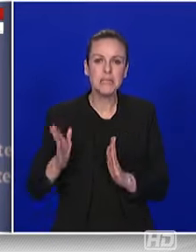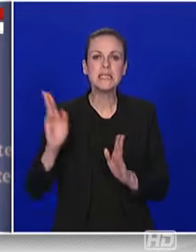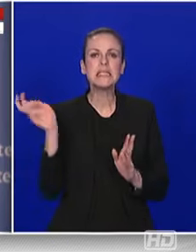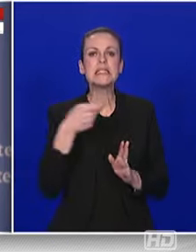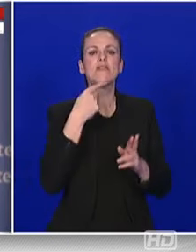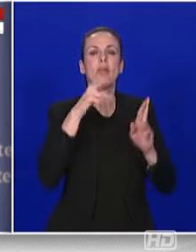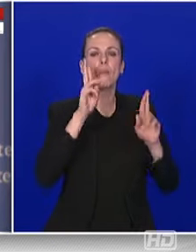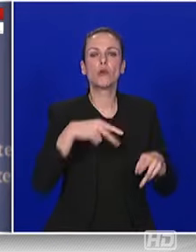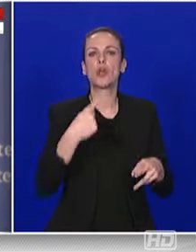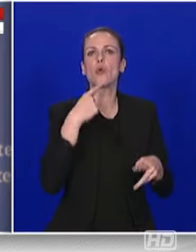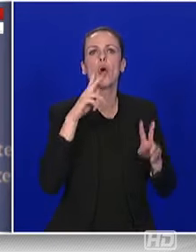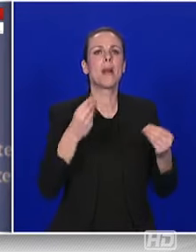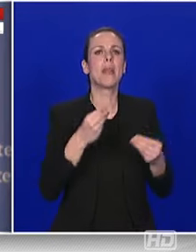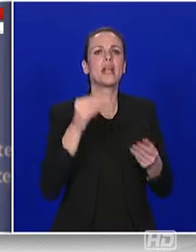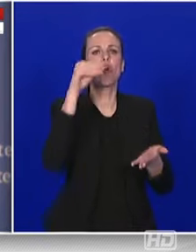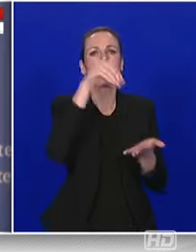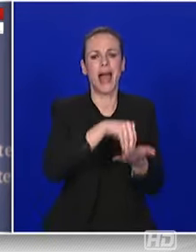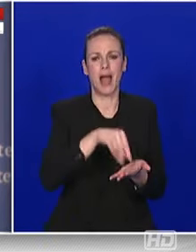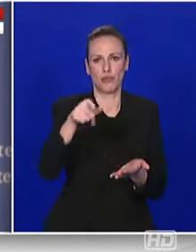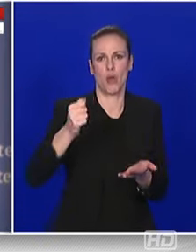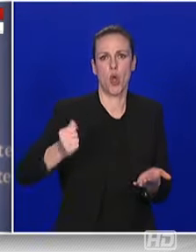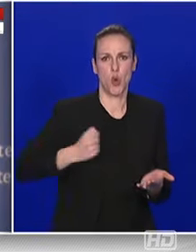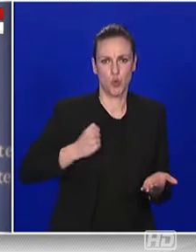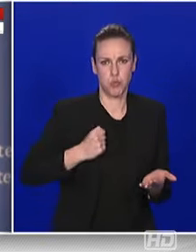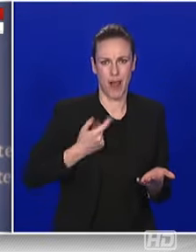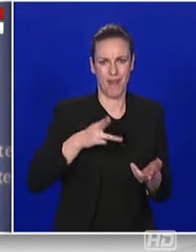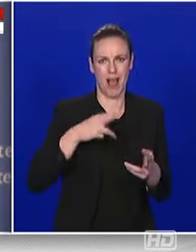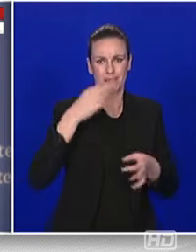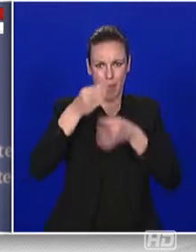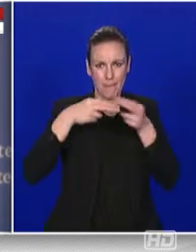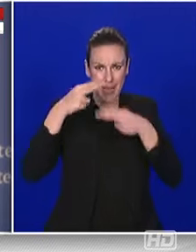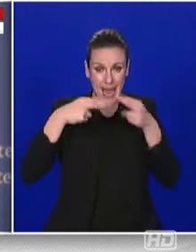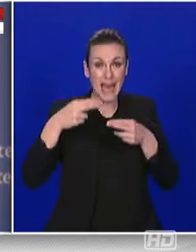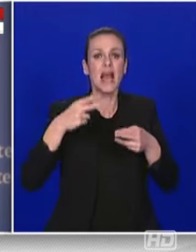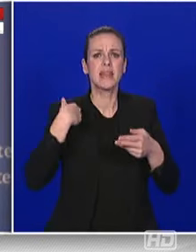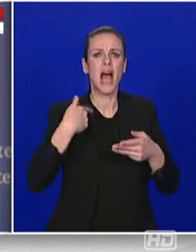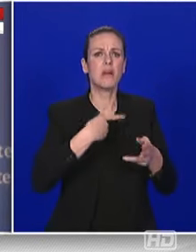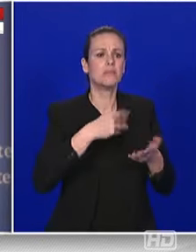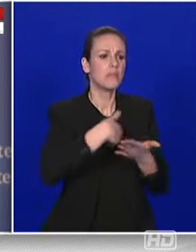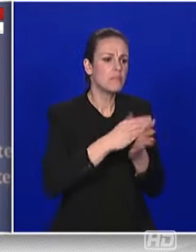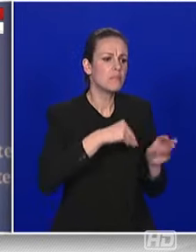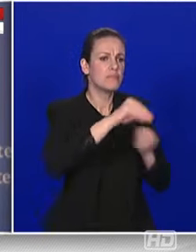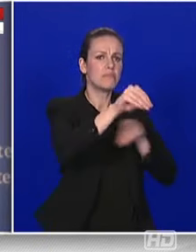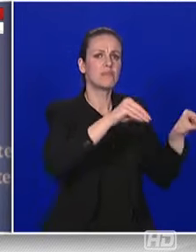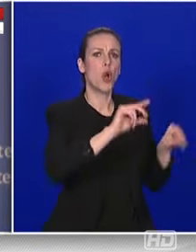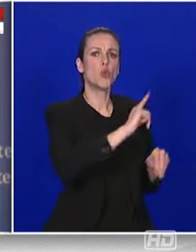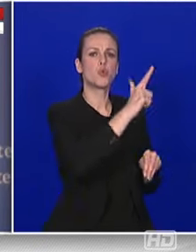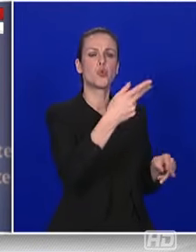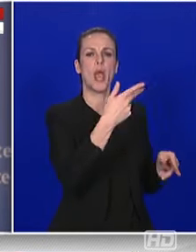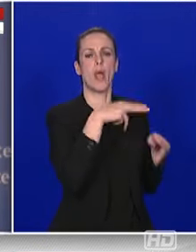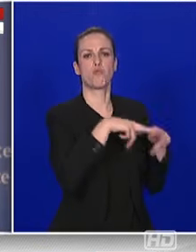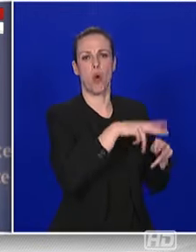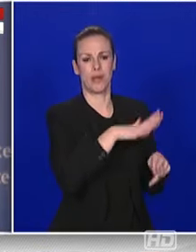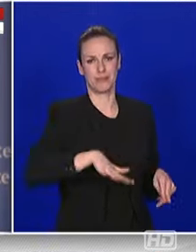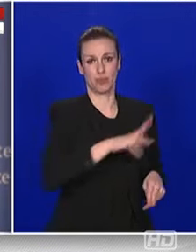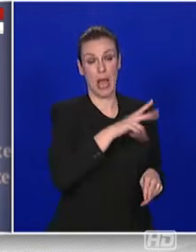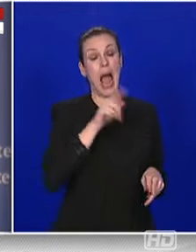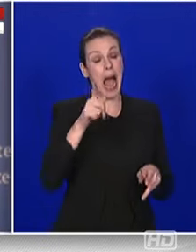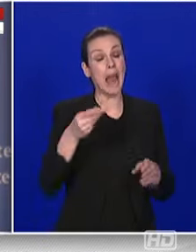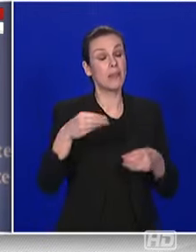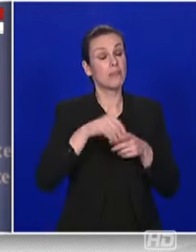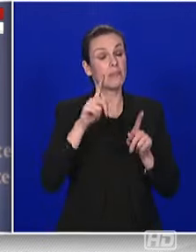imali određene termine u KB Dubrava da se raspodijele prema svim drugim zdravstvenim ustanovama. Međutim, reći ću vam pri tome